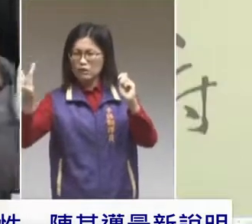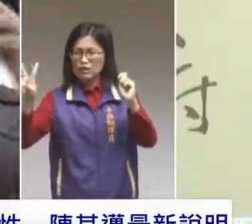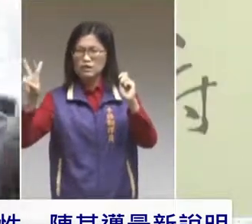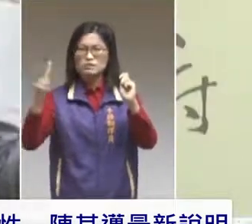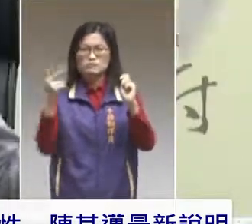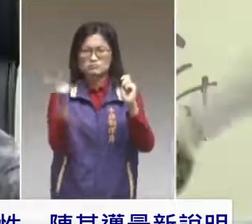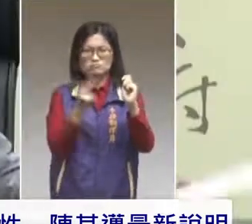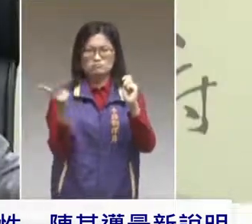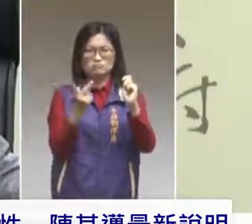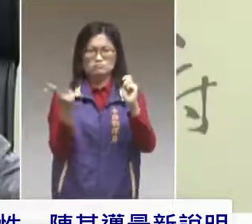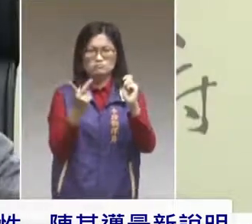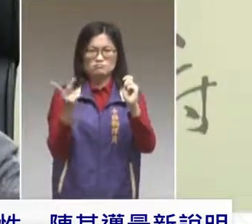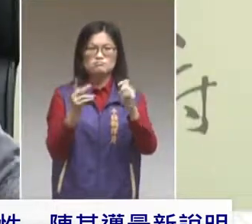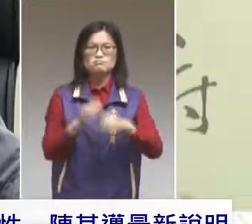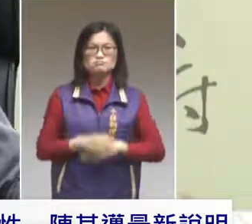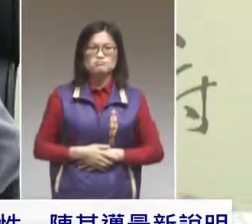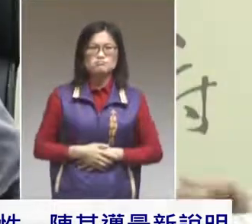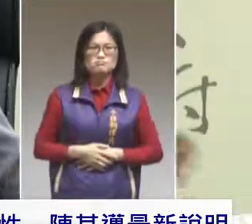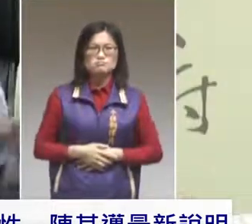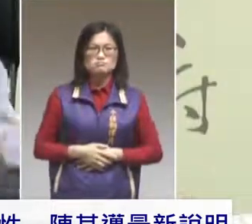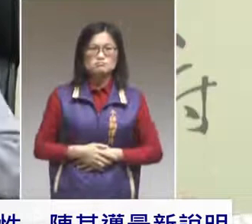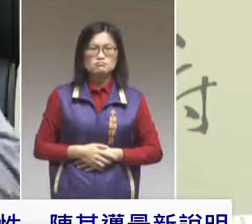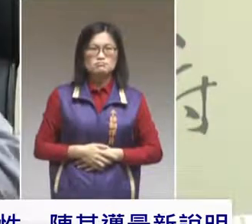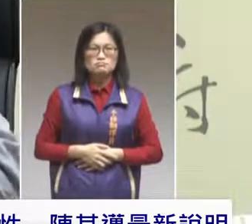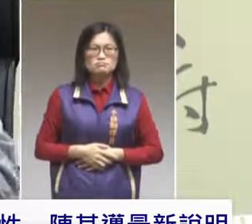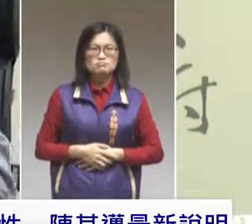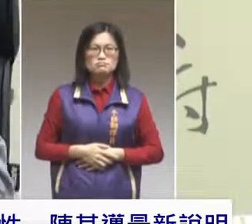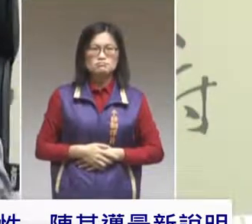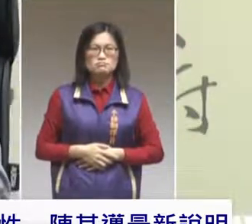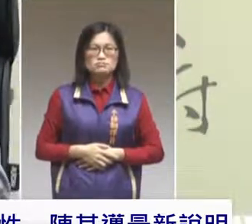是27跟22。